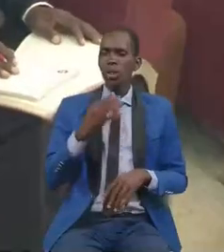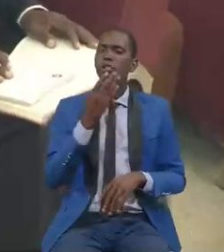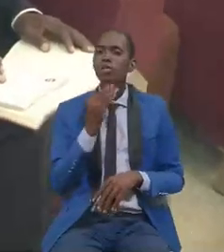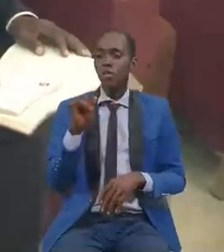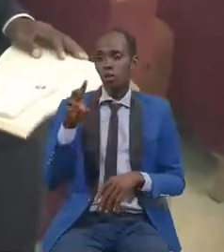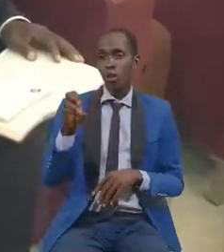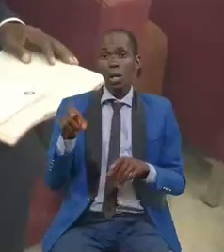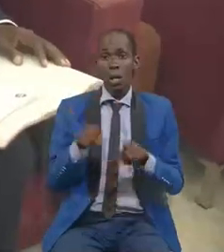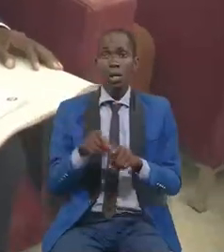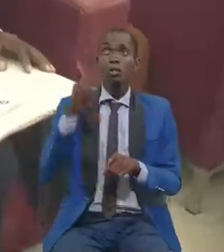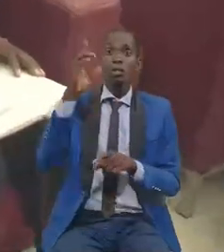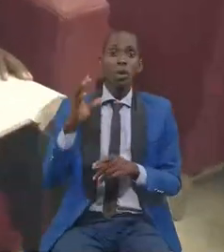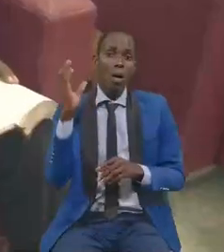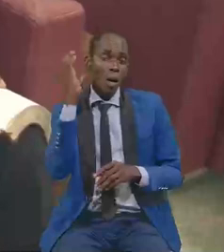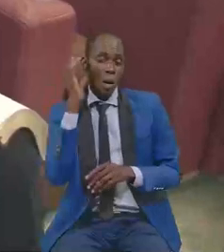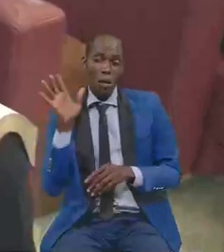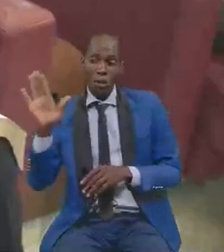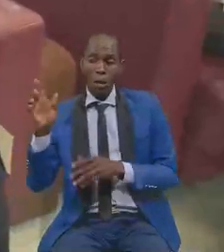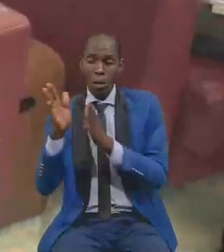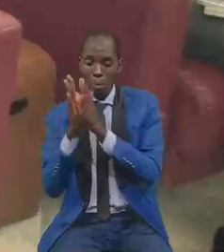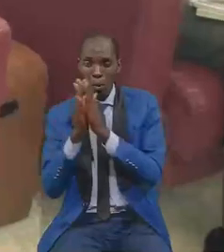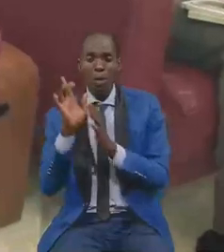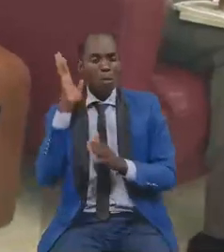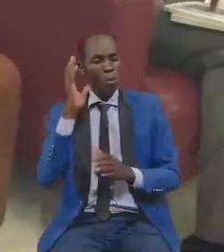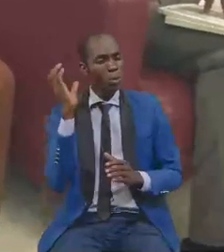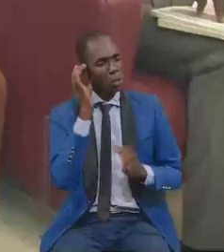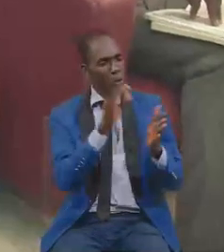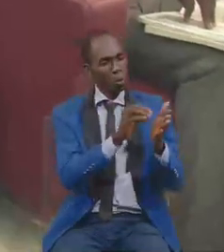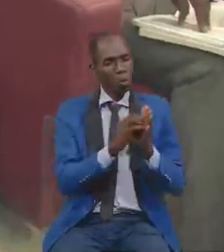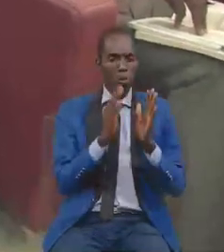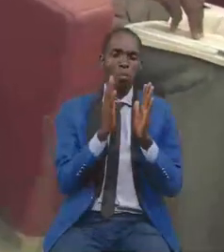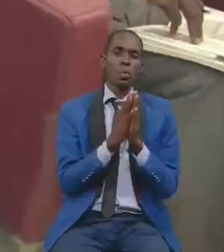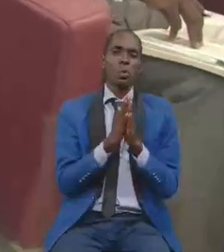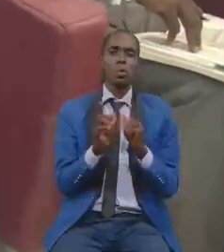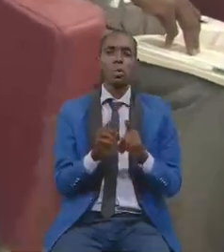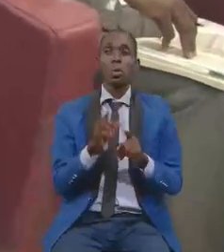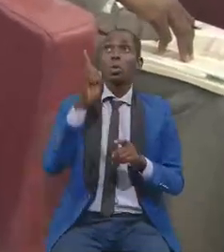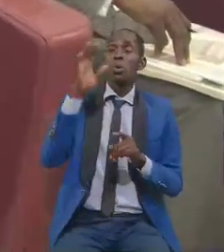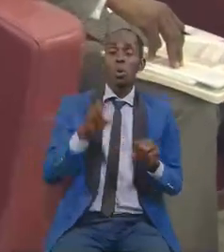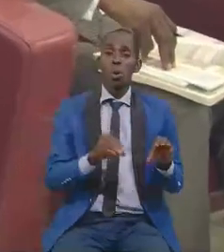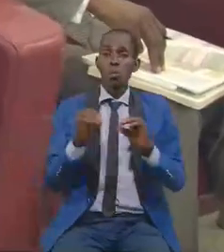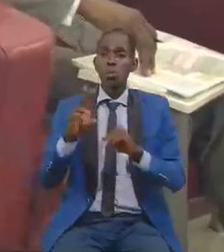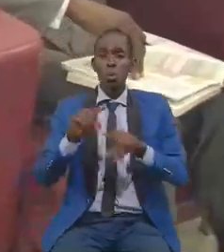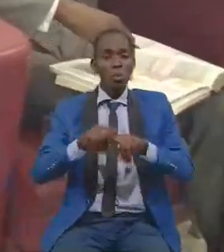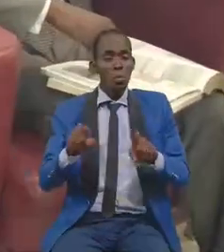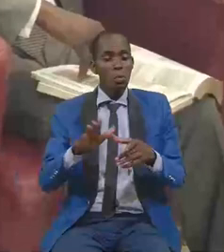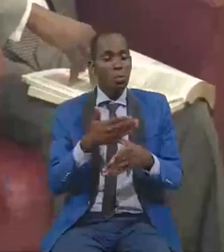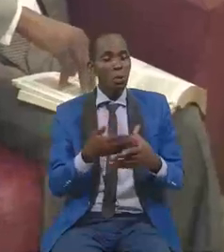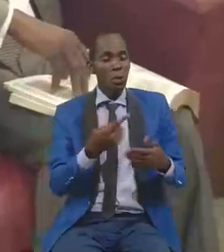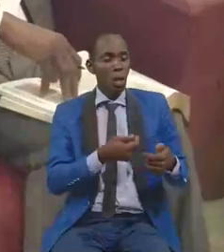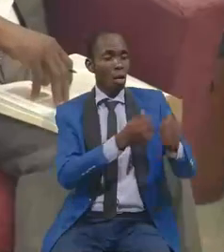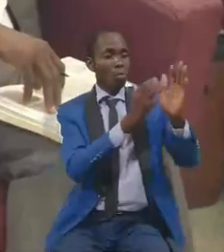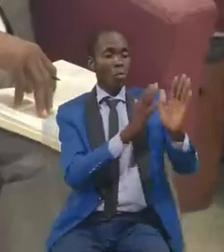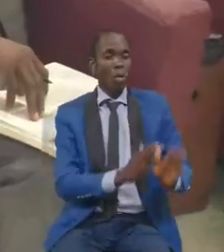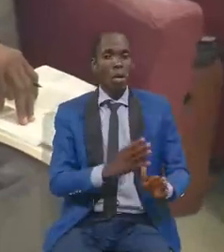Il a exaucé leur prière, il vous exaucera. Il n'a fait aucune différence entre nous et eux, les apôtres, et eux, les